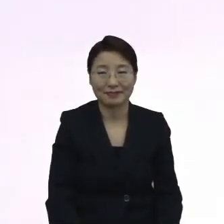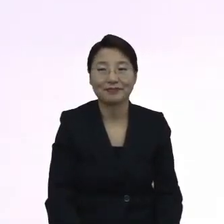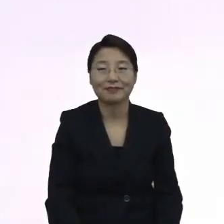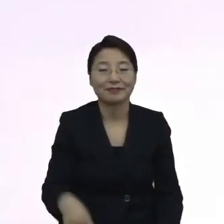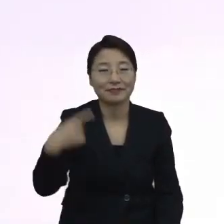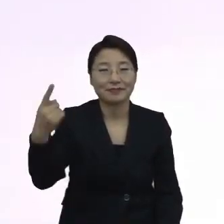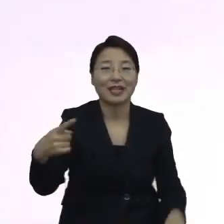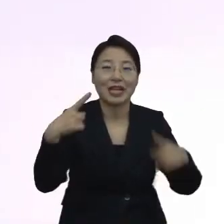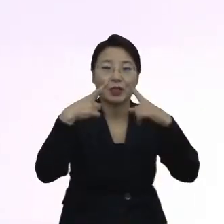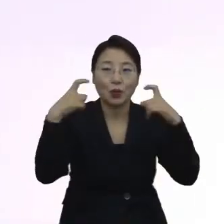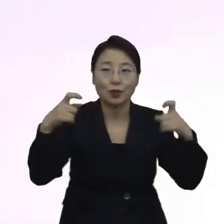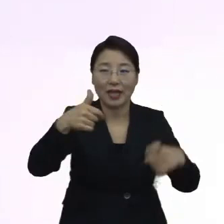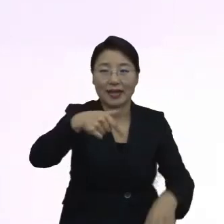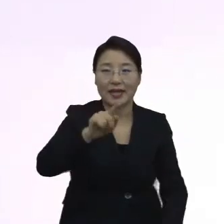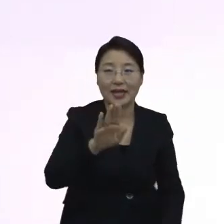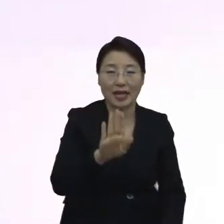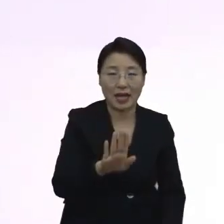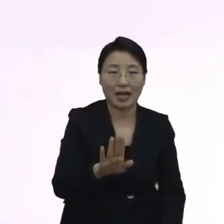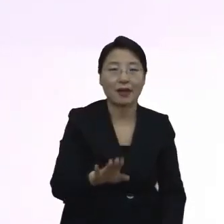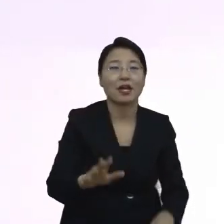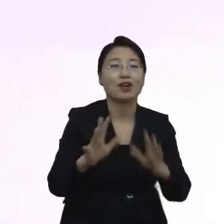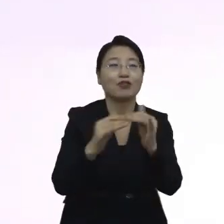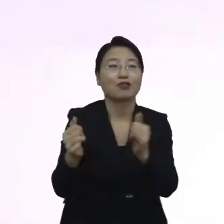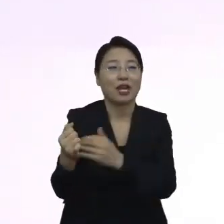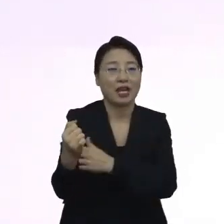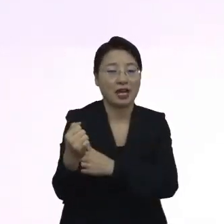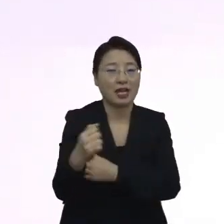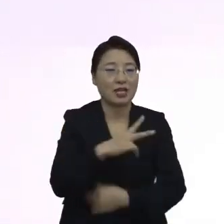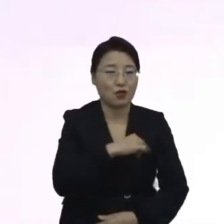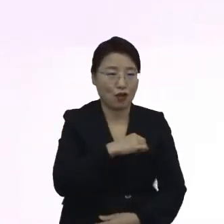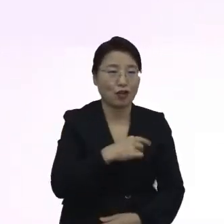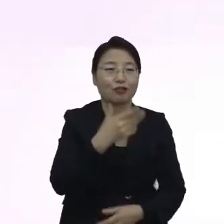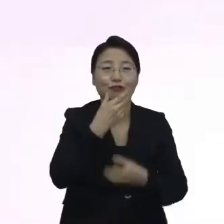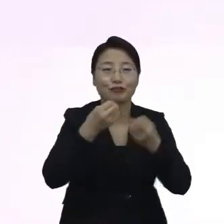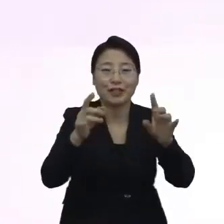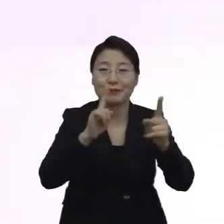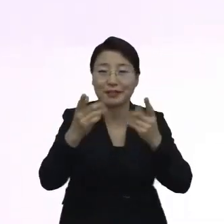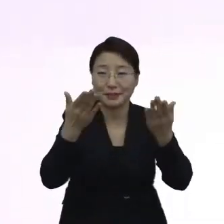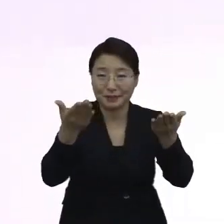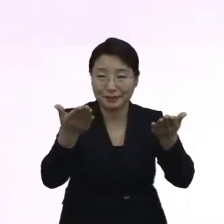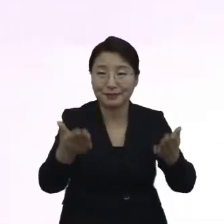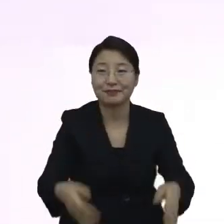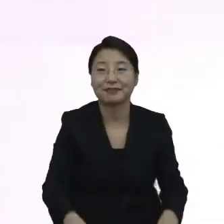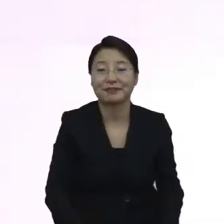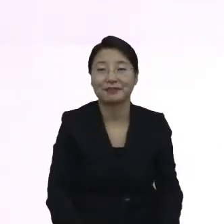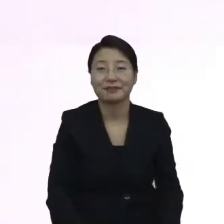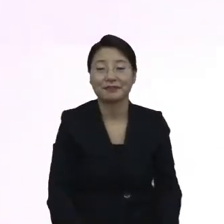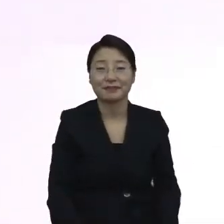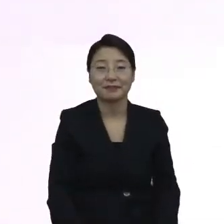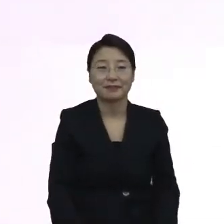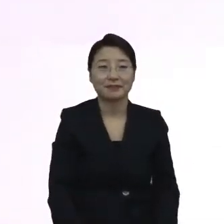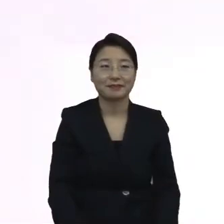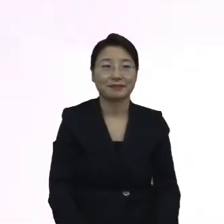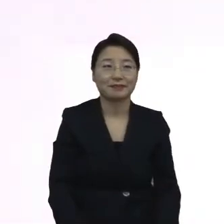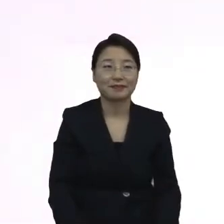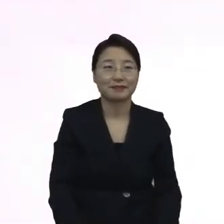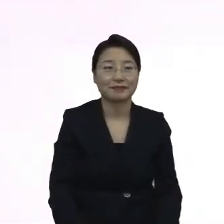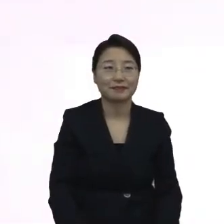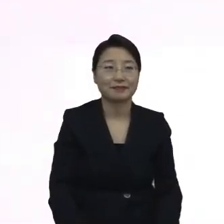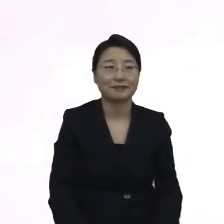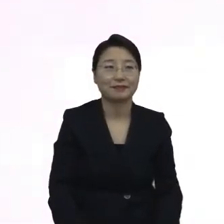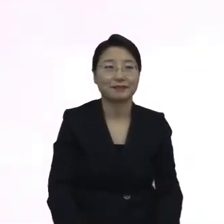다음은 동대문 갑 안규배 국회의원님의 축사가 있겠습니다. 여러분 큰 박수로 맞아주시면 반갑겠습니다.